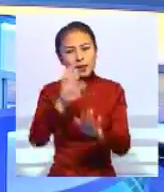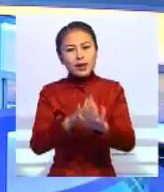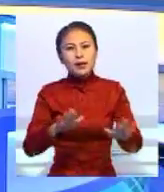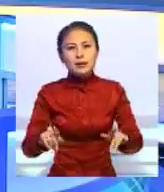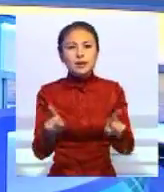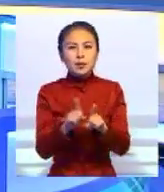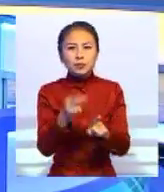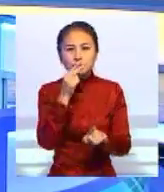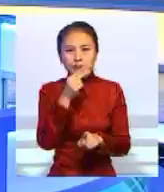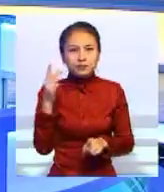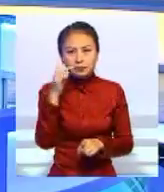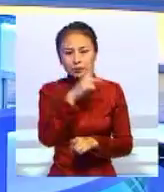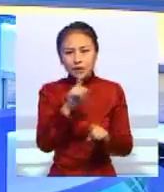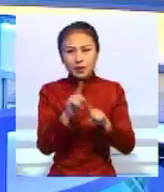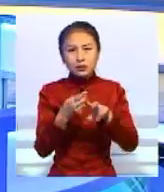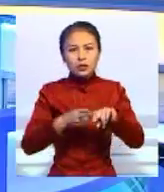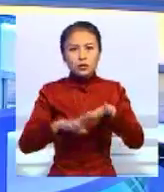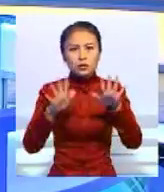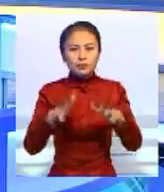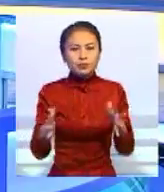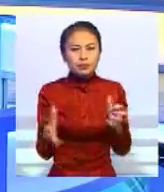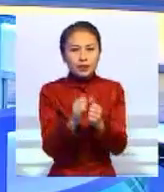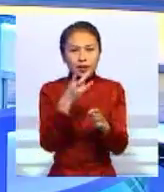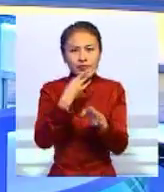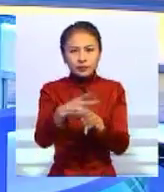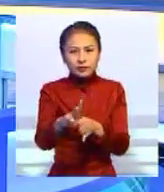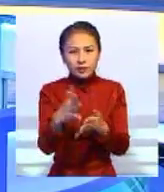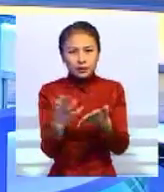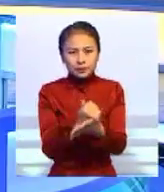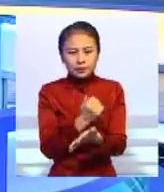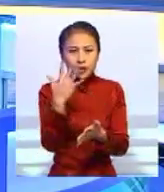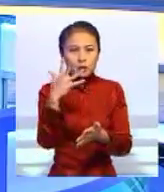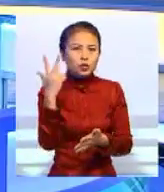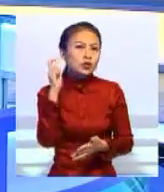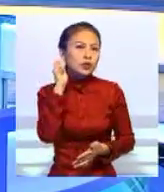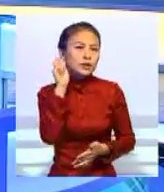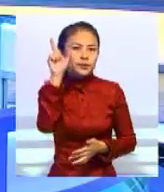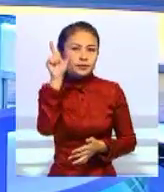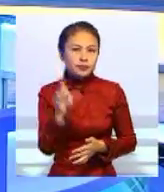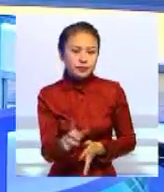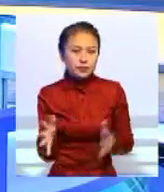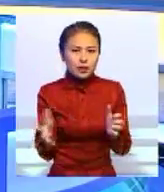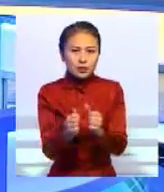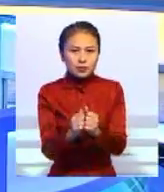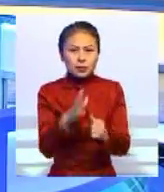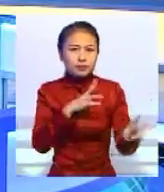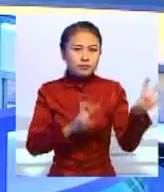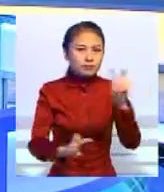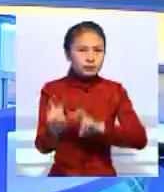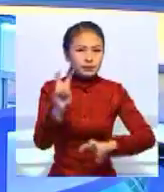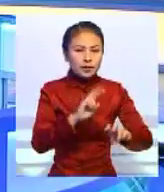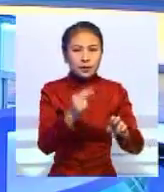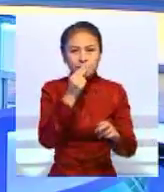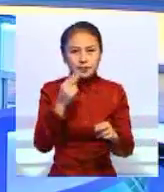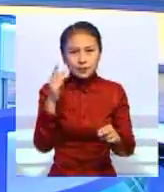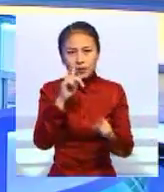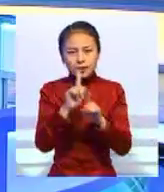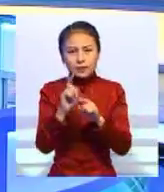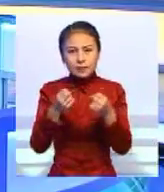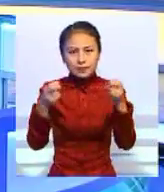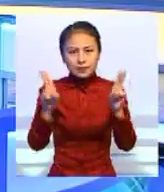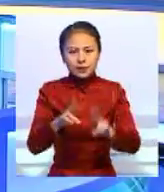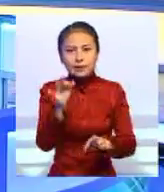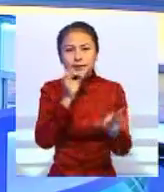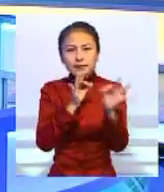Германияда балалар тағамын улаған адам қолға түсті. Тәртіп сақшылары 53 жастағы күдіктіні бірнеше күн іздестірген. Ол этилен гликоль